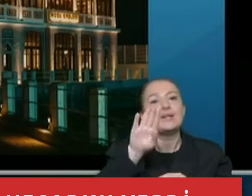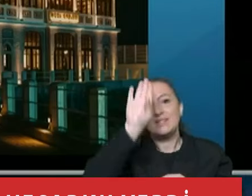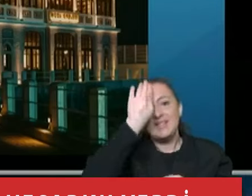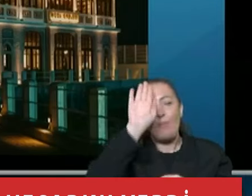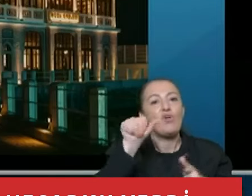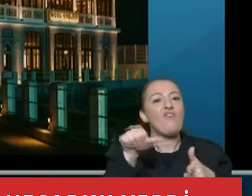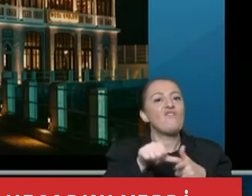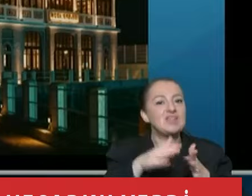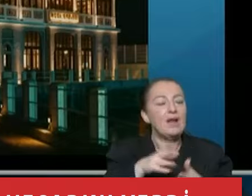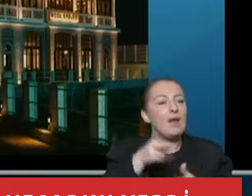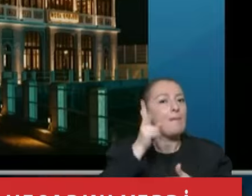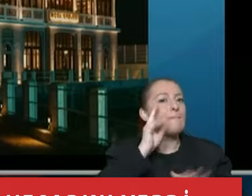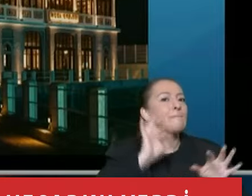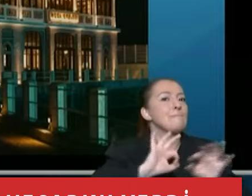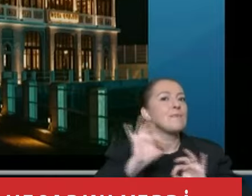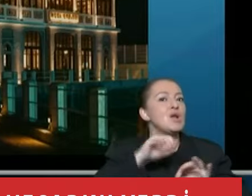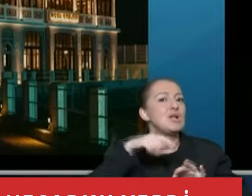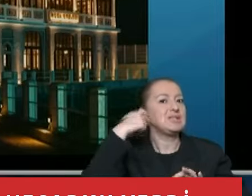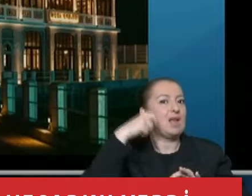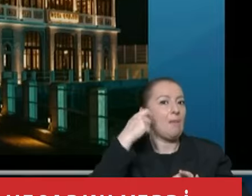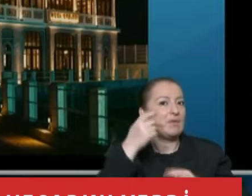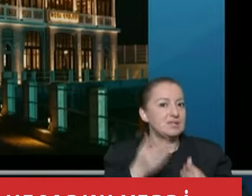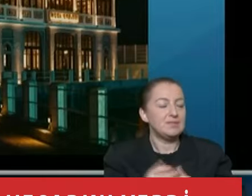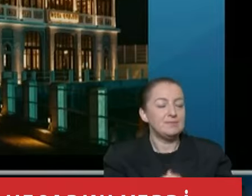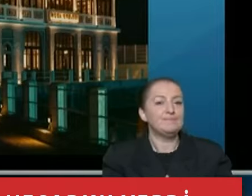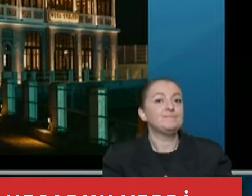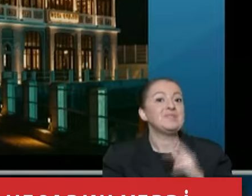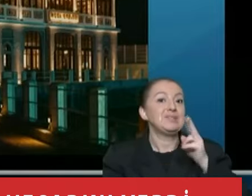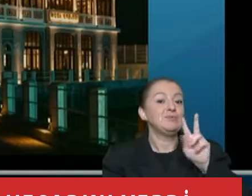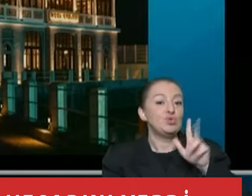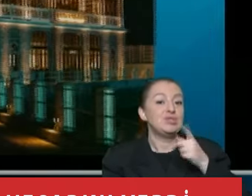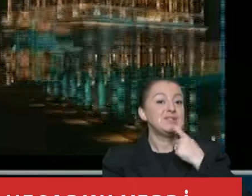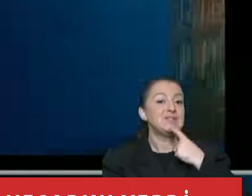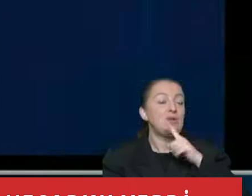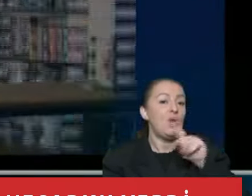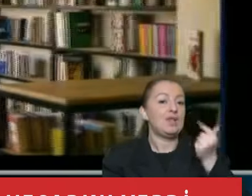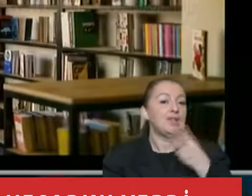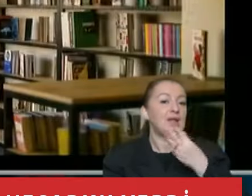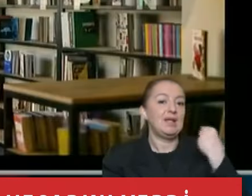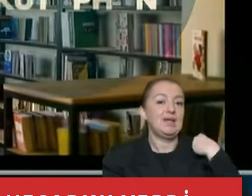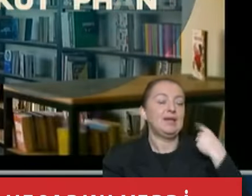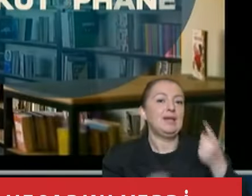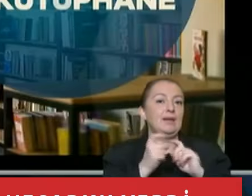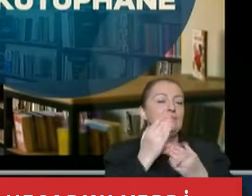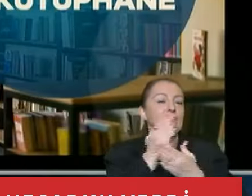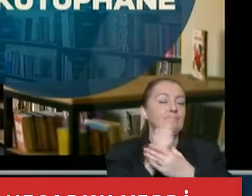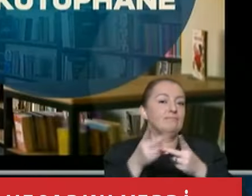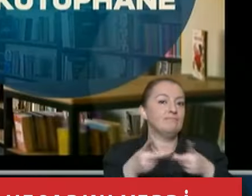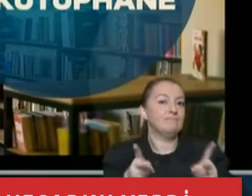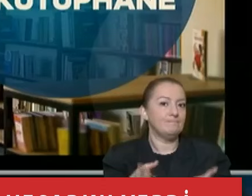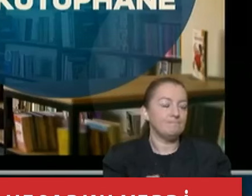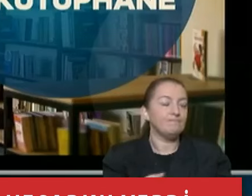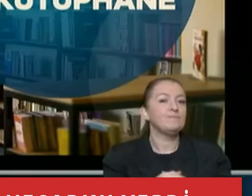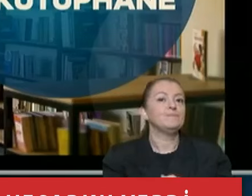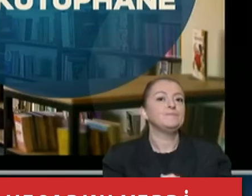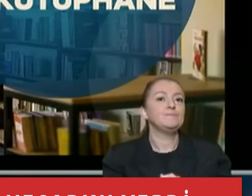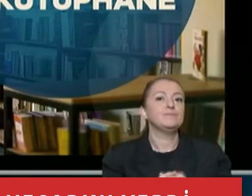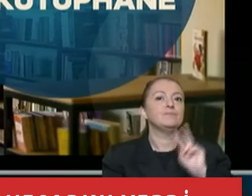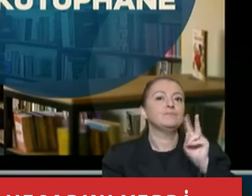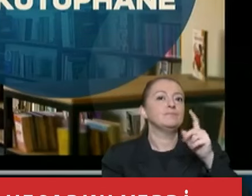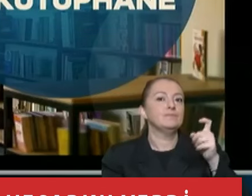Beyoğlu sinemasını sayabiliriz Ayrıca 2023 yılında 10 adet yeni kütüphane hizmeti açtık Böylece